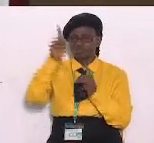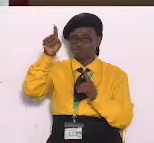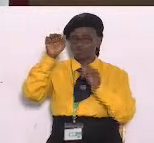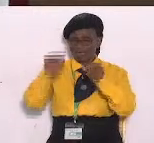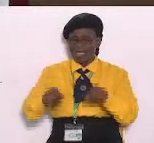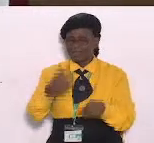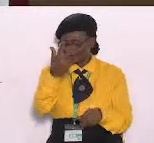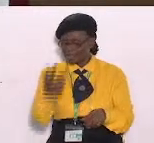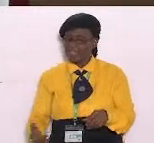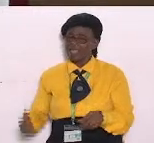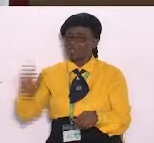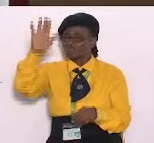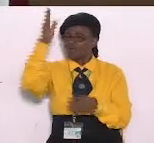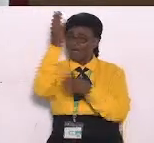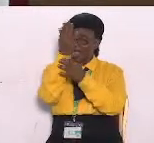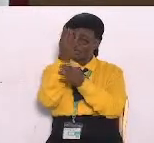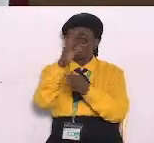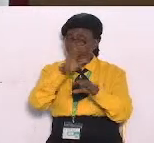fois